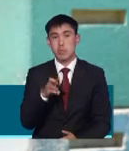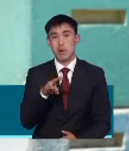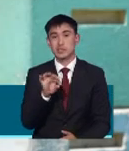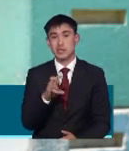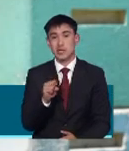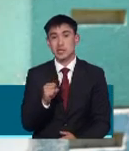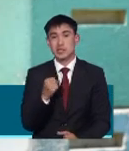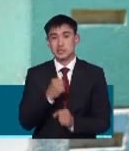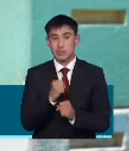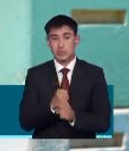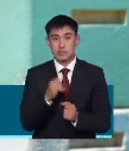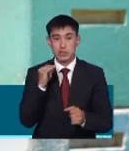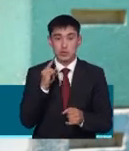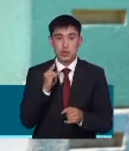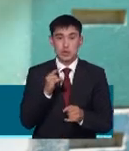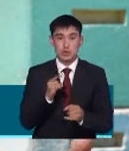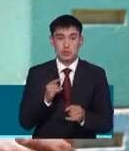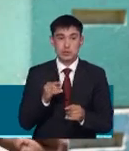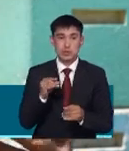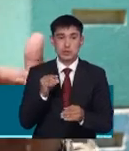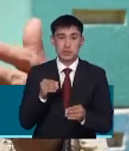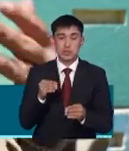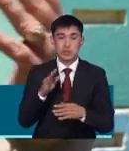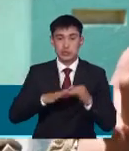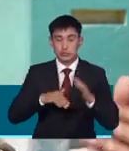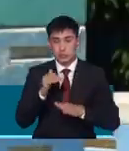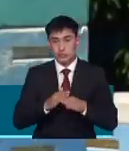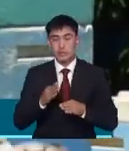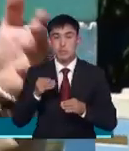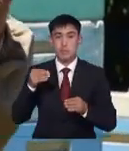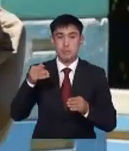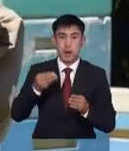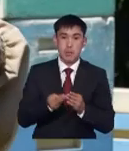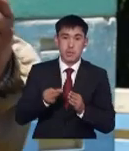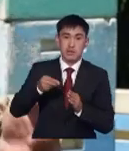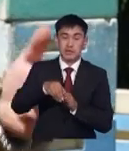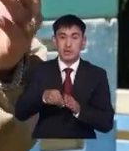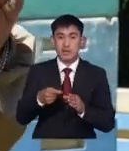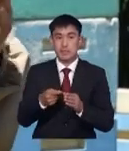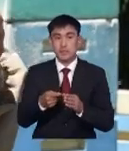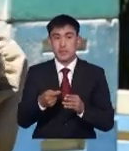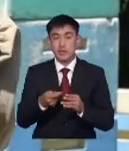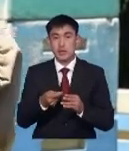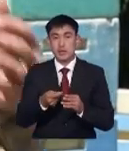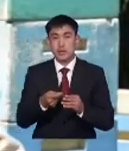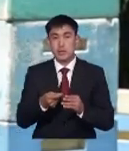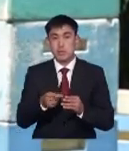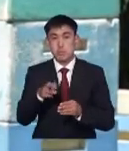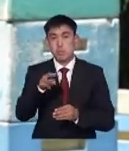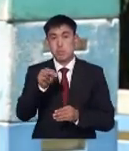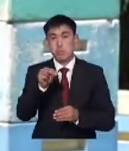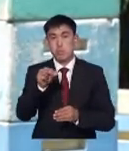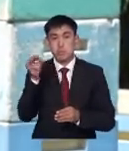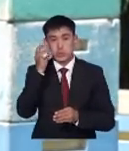искусственным оплодотворением пчеломаток. Я занимаюсь тем, что не только собираю мед, то есть я произвожу маточек, произвожу пчелопакеты,